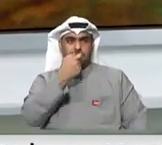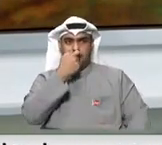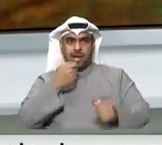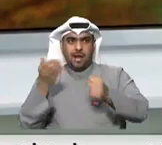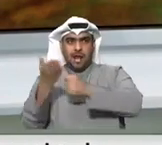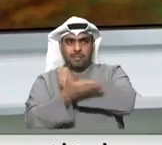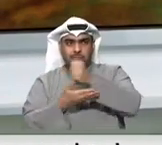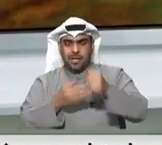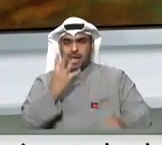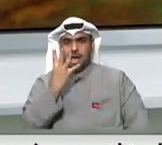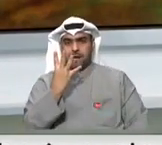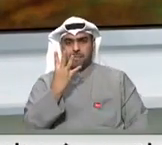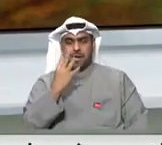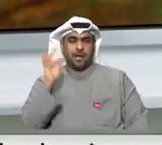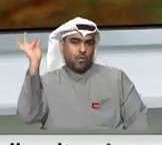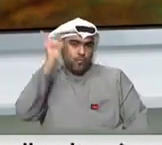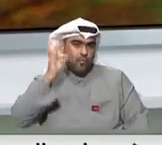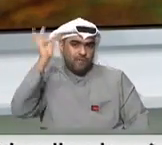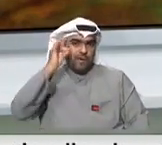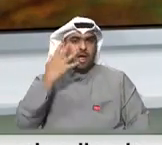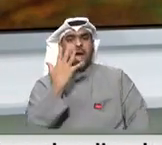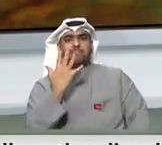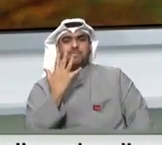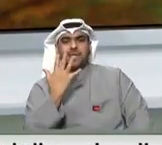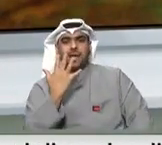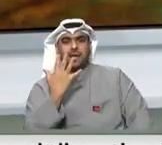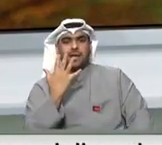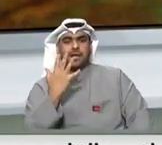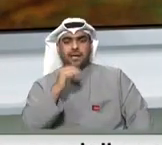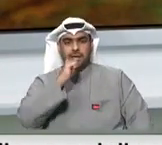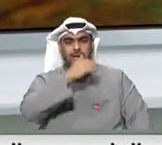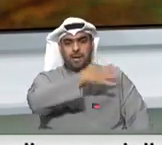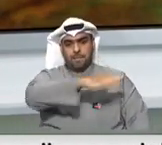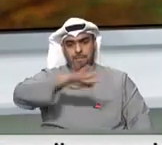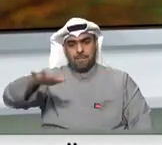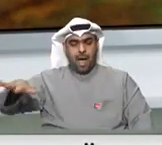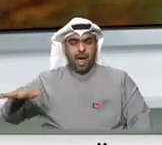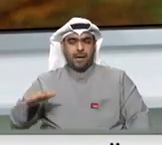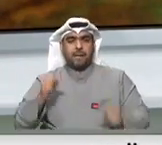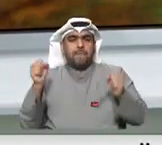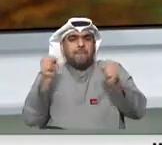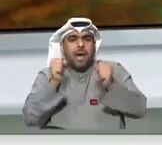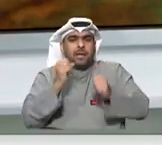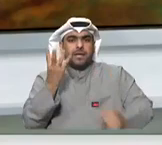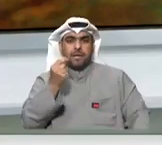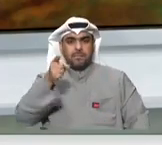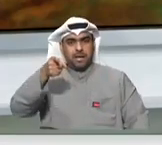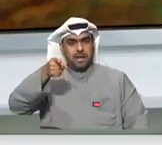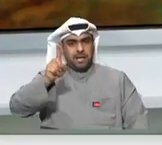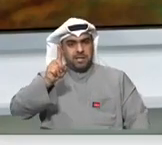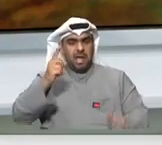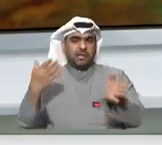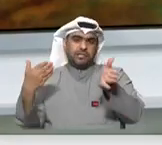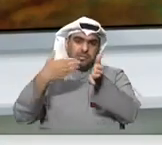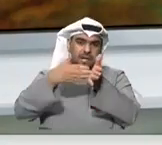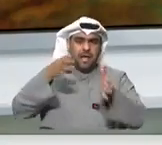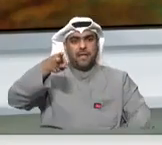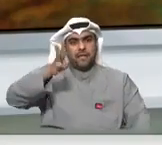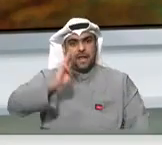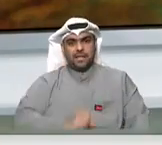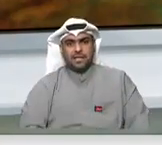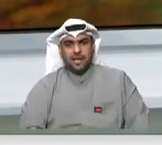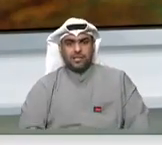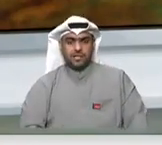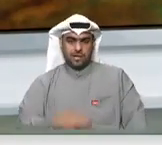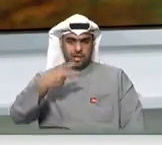الوفرة جنوبا 5 درجات مئوية. أما المناطق الساحلية والجزر متفاوتة ما بين 11 إلى 13 درجة مئوية. مناطق